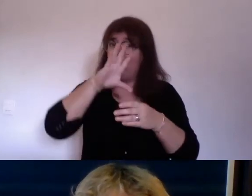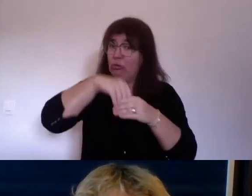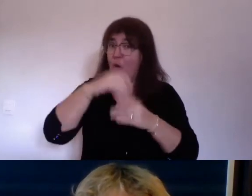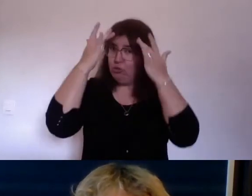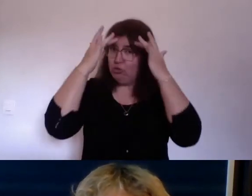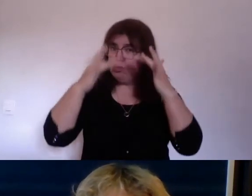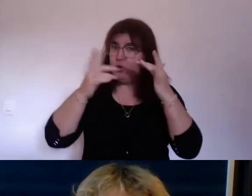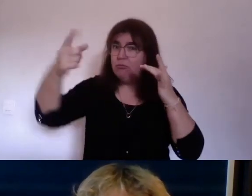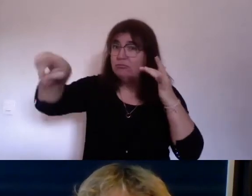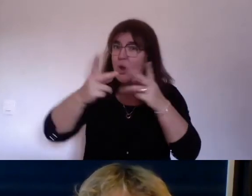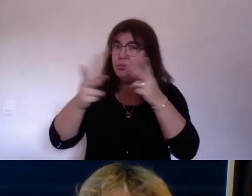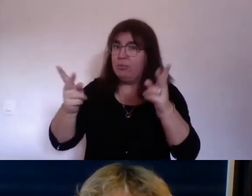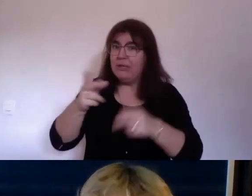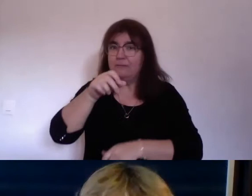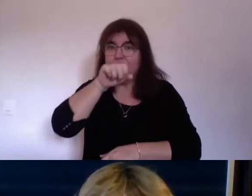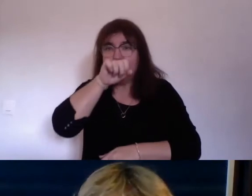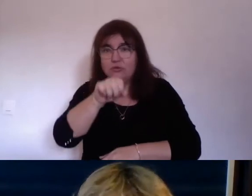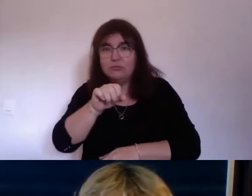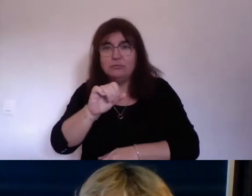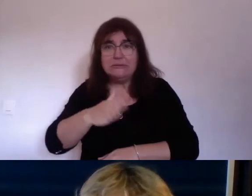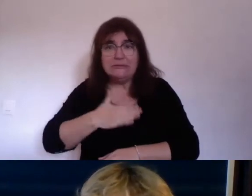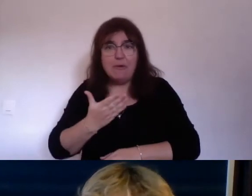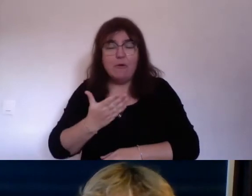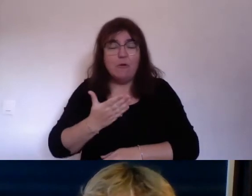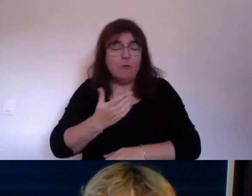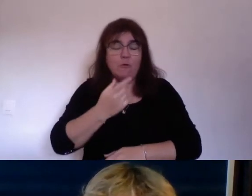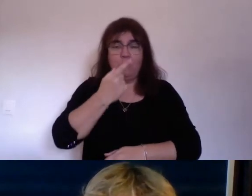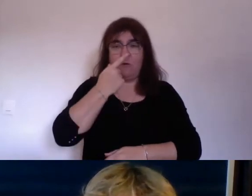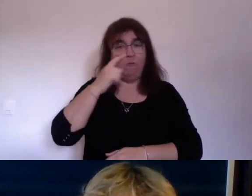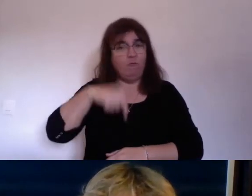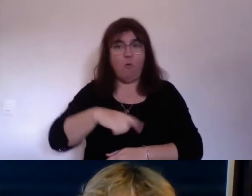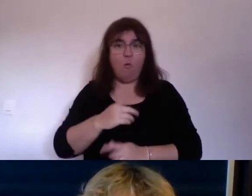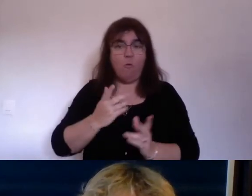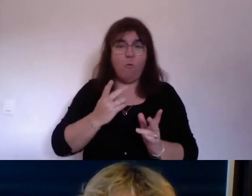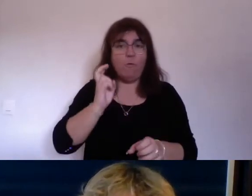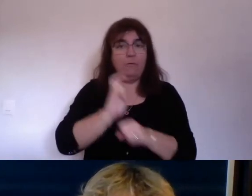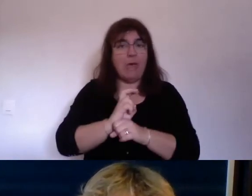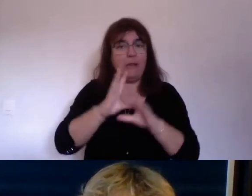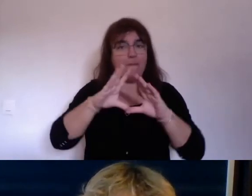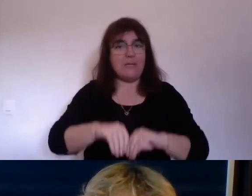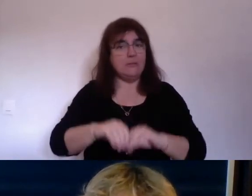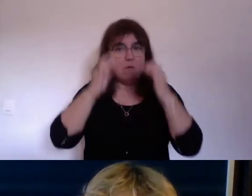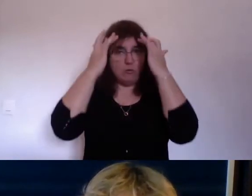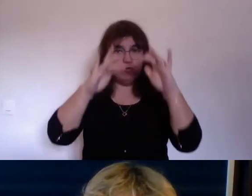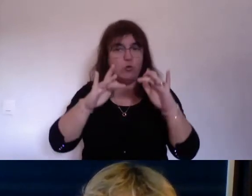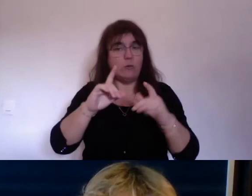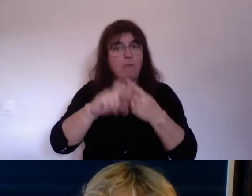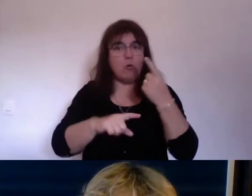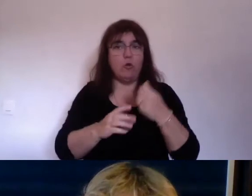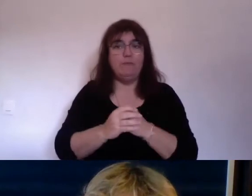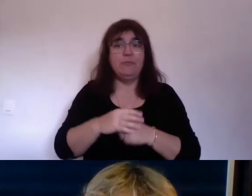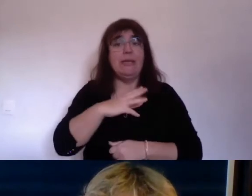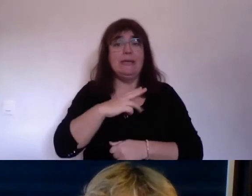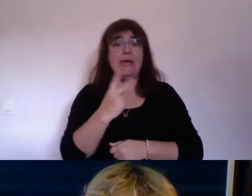s'est dit il faut vraiment laisser cette place à la culture de manière plus forte. Et on a deux axes en fait sur lesquels on